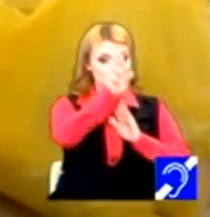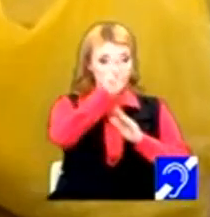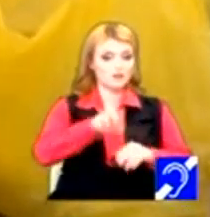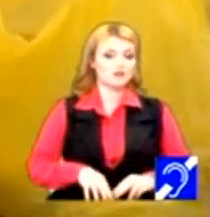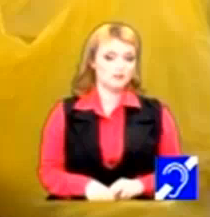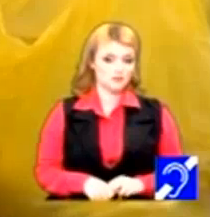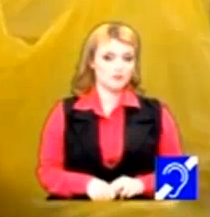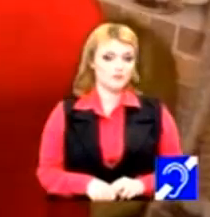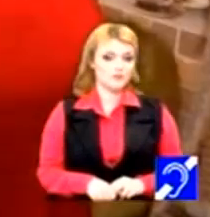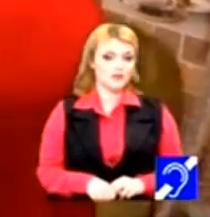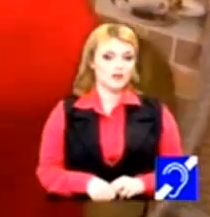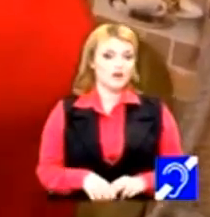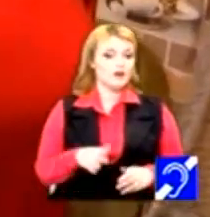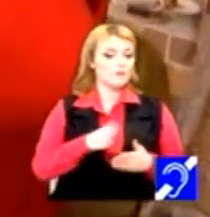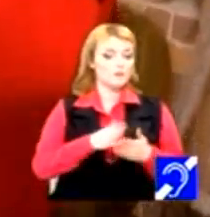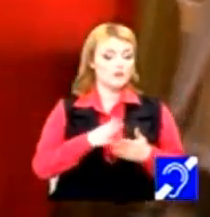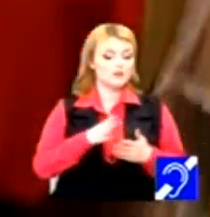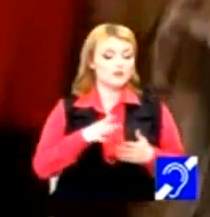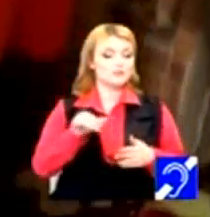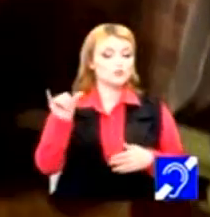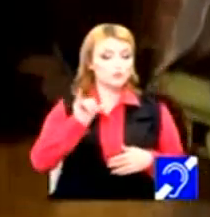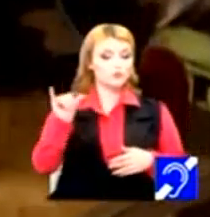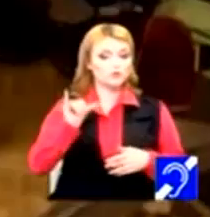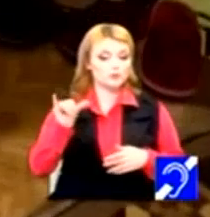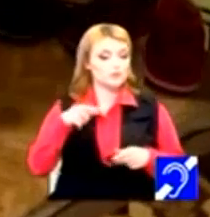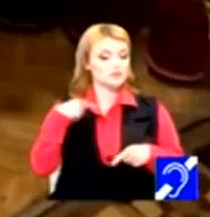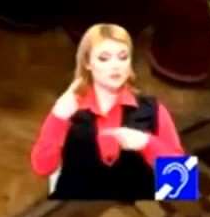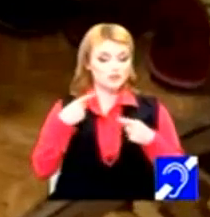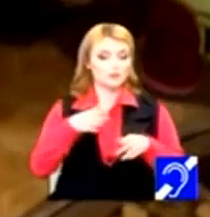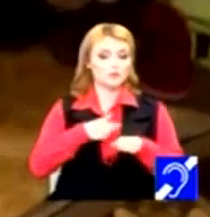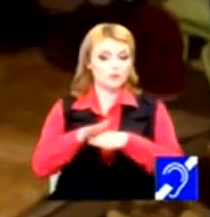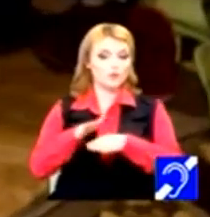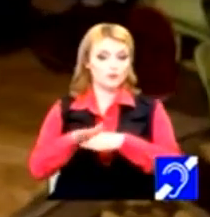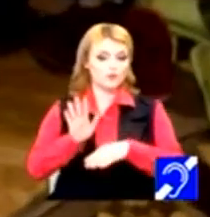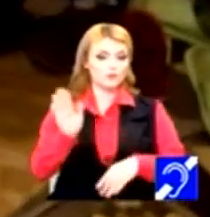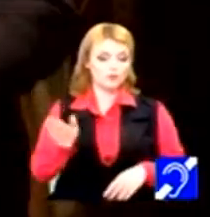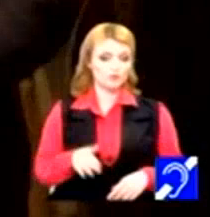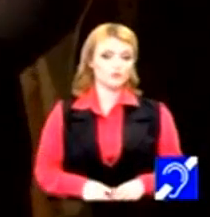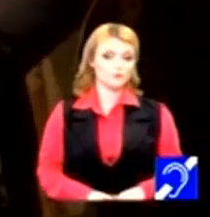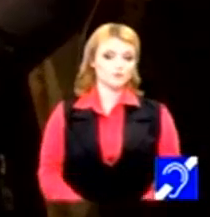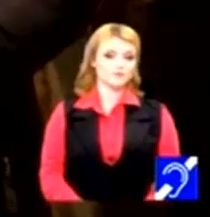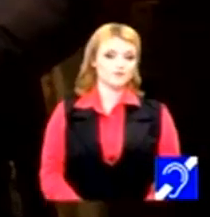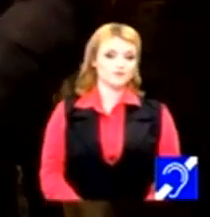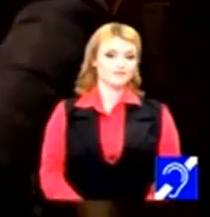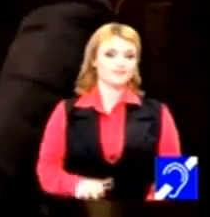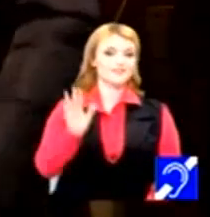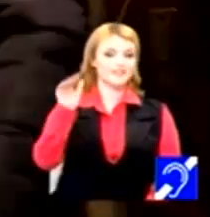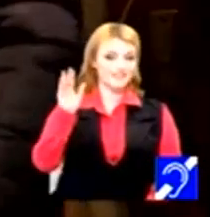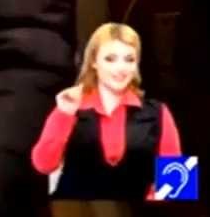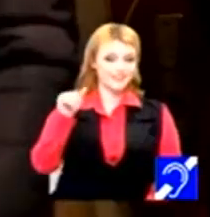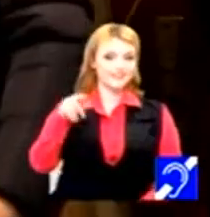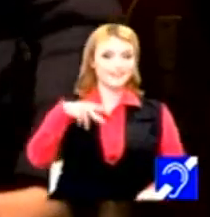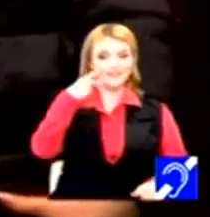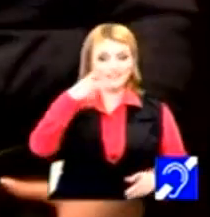nu este niciodată goală, iar sacoșele de sâmbătă se vor umple din nou în fiecare săptămână. La revedere, ne mai vedem